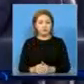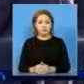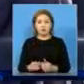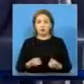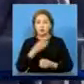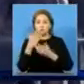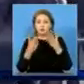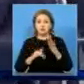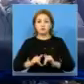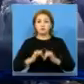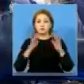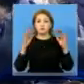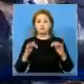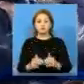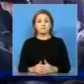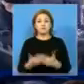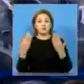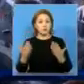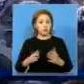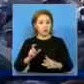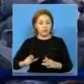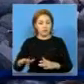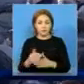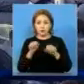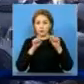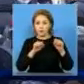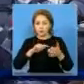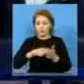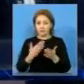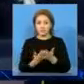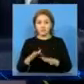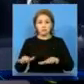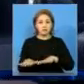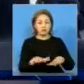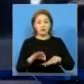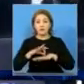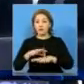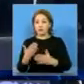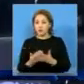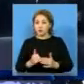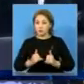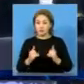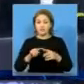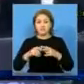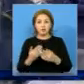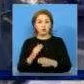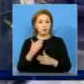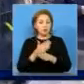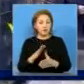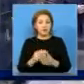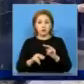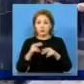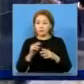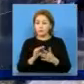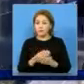гүл-гүл жайынып өше берсін. Бүгінгі күні халықты әлеуметтік қорғау мақсатында кешенді шаралар қолға алынған. Олар үшін техникалық және көмекші сауықтыру